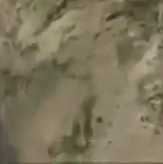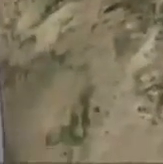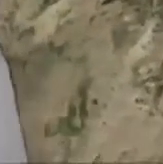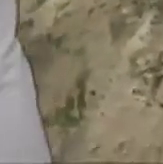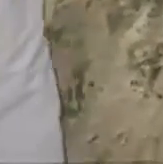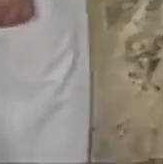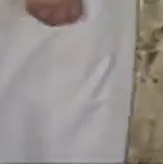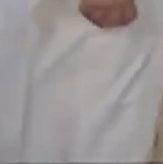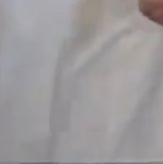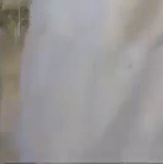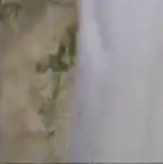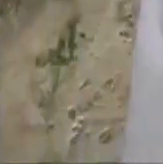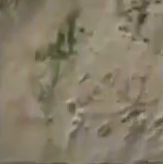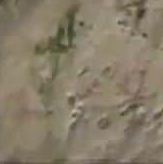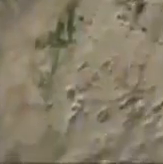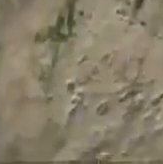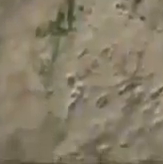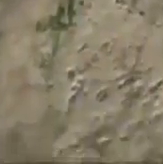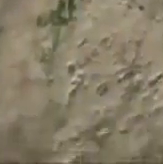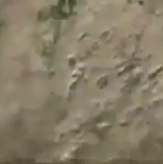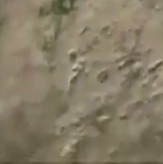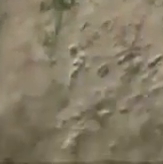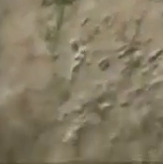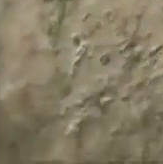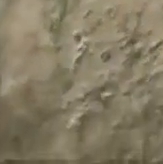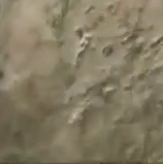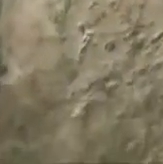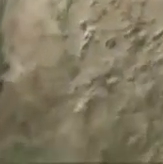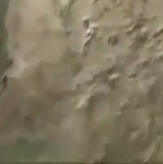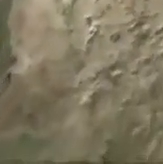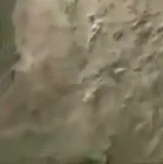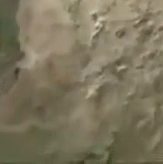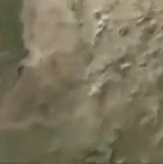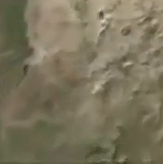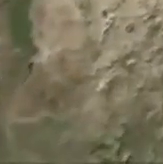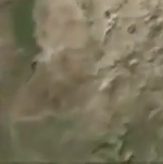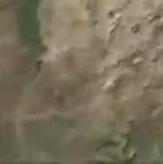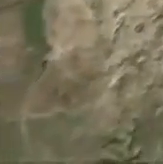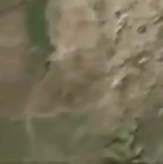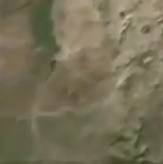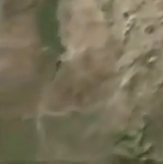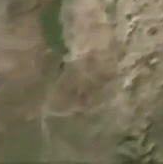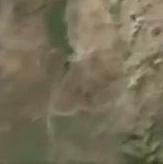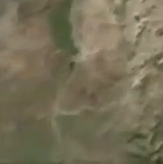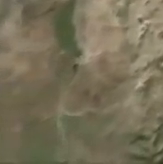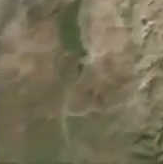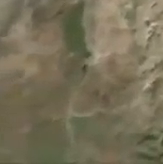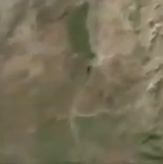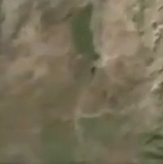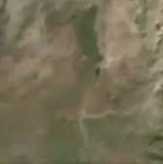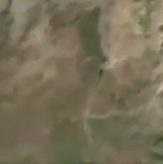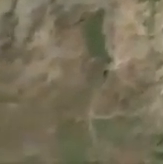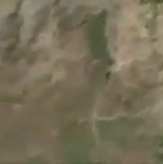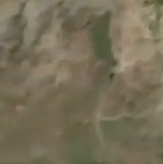جدة 33-23 درجة مئوية، سحب ركامية رعدية متوقعة بإذن الله تعالى، وأمطار متوسطة إلى غزيرة على المنحدرات الشرقية